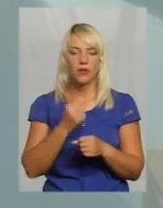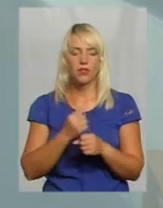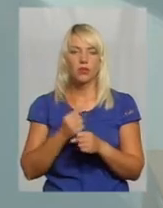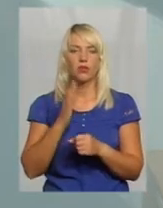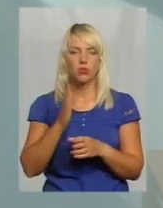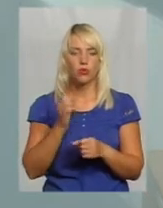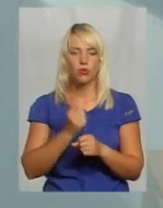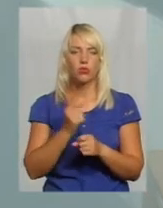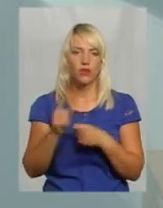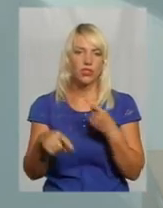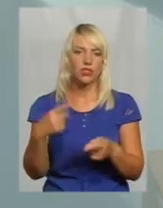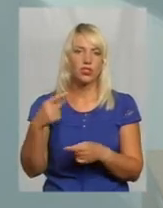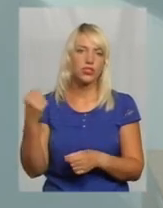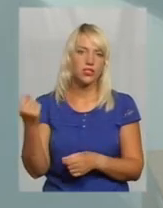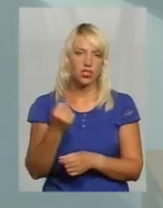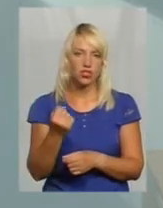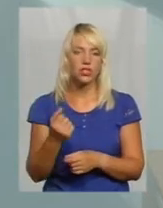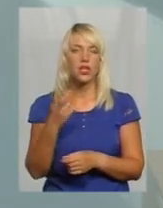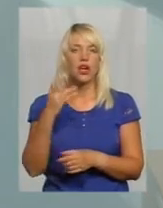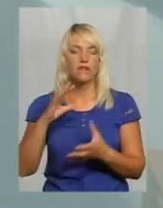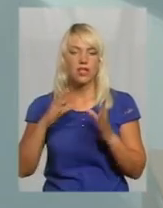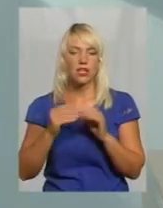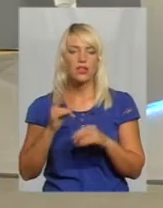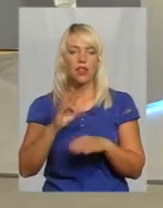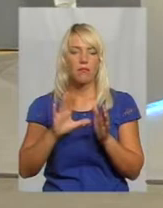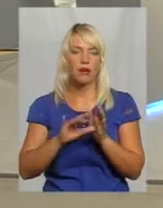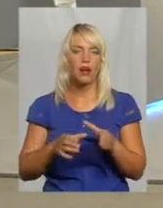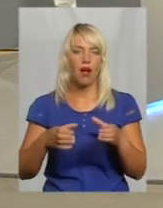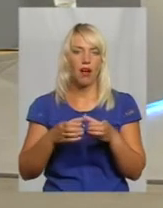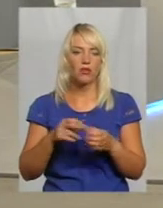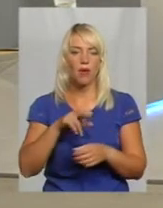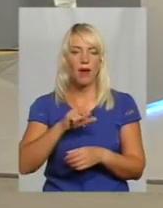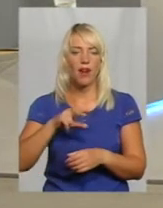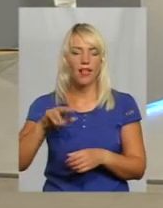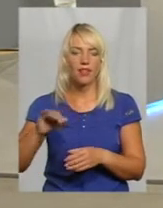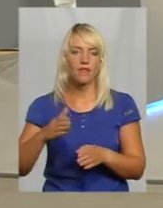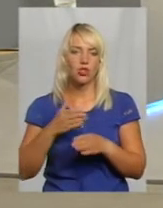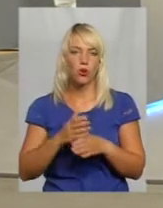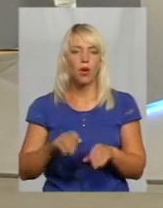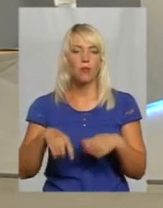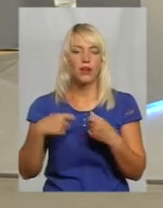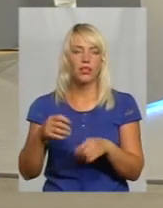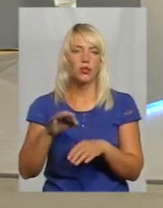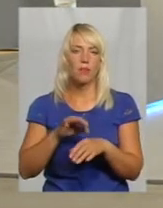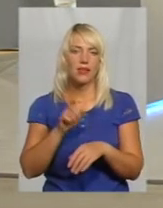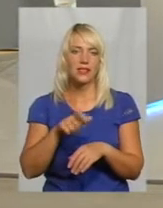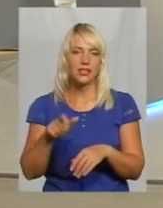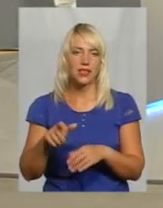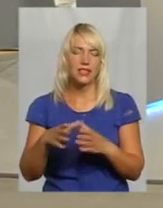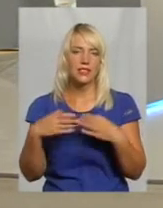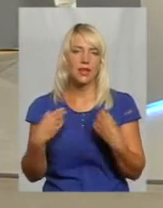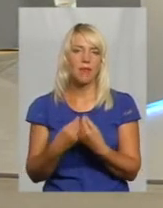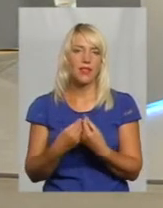тиждень. От. А взагалі-то на бригаду паліативної допомоги передають пацієнтів сімейні лікарі.